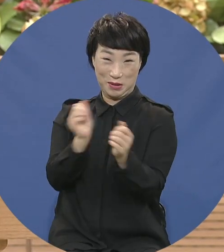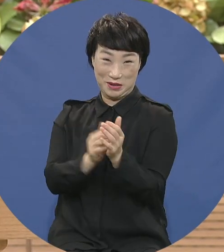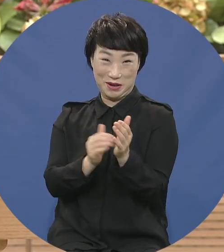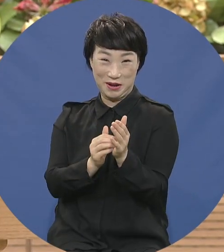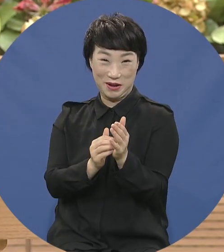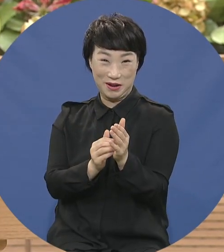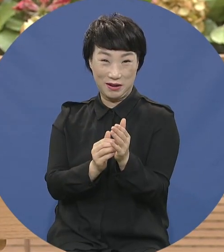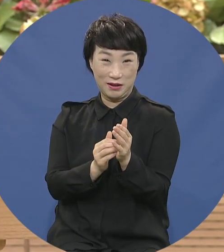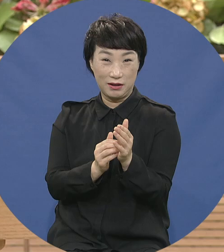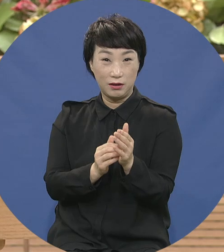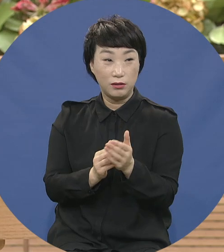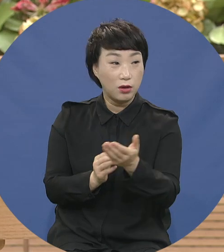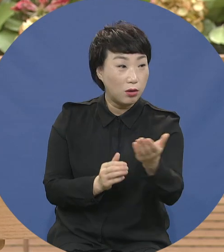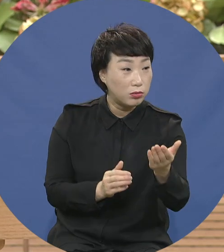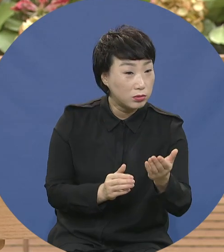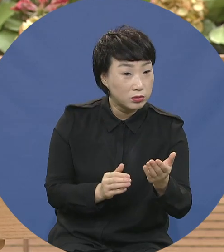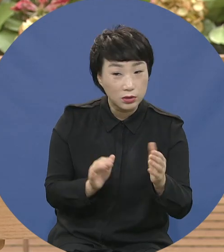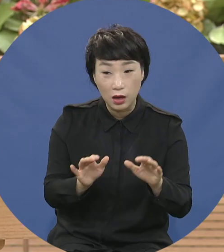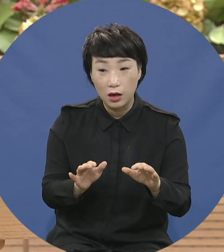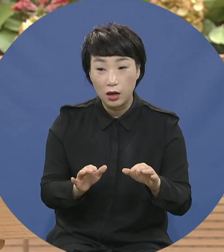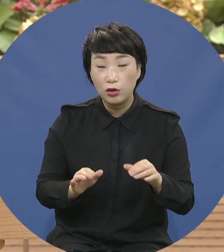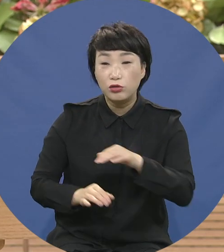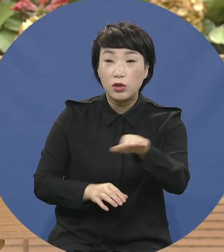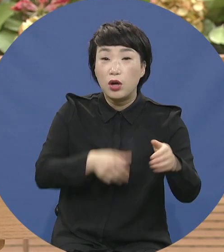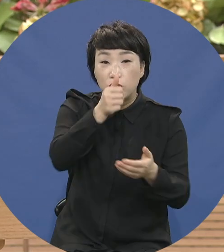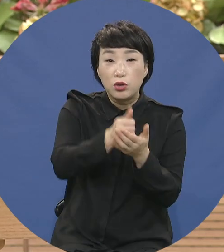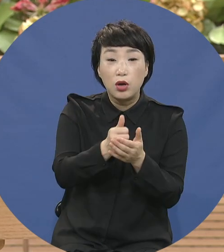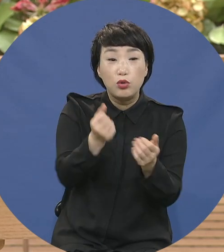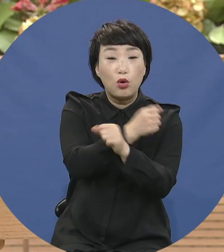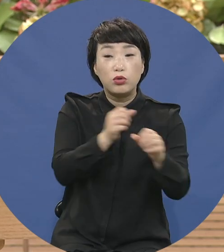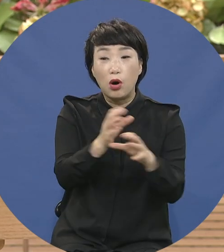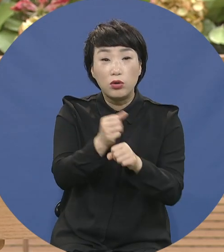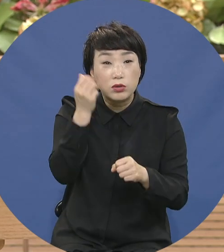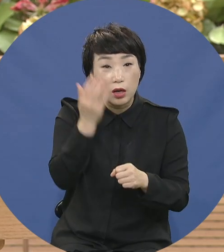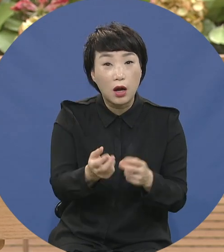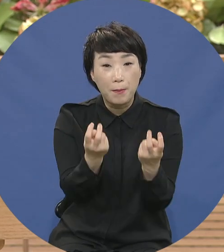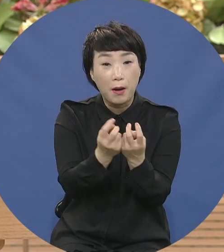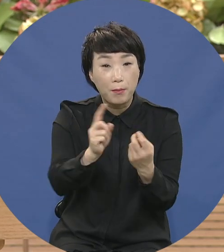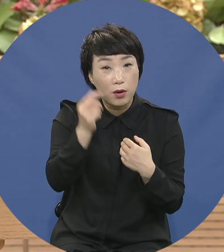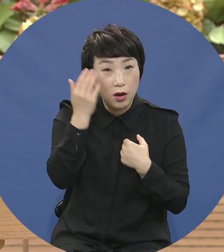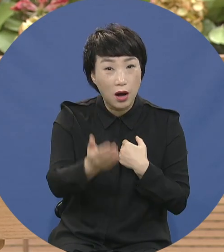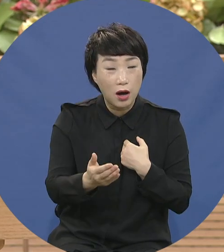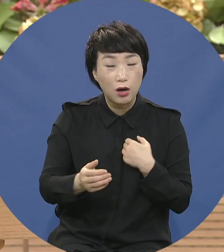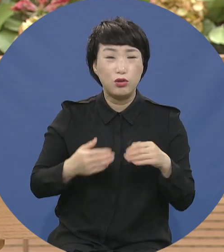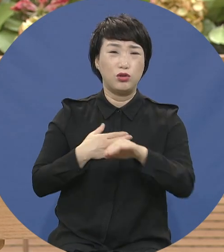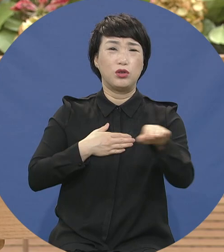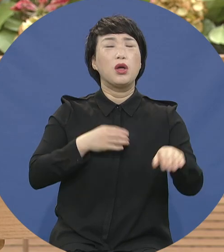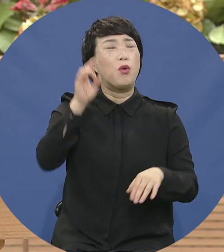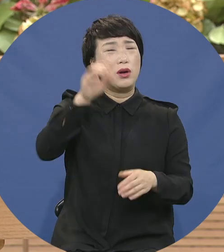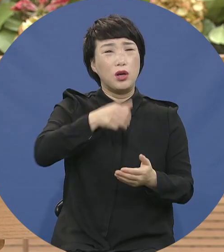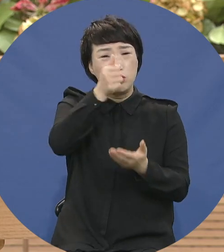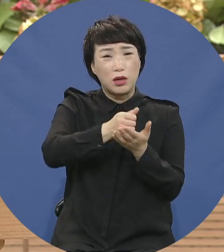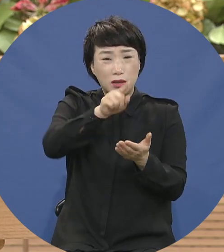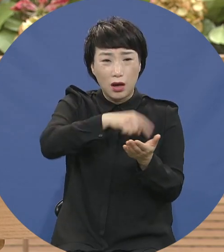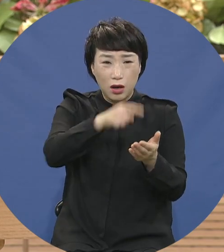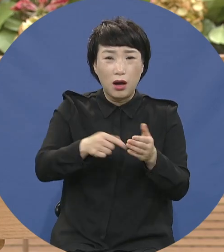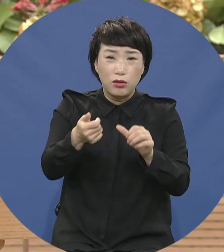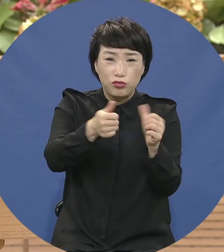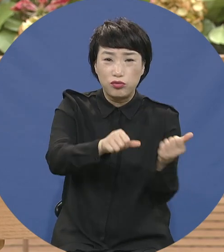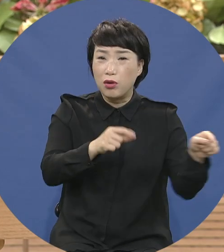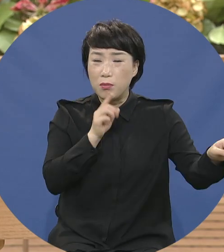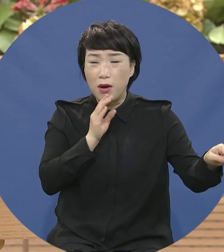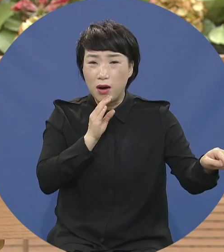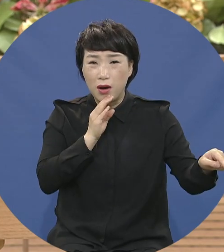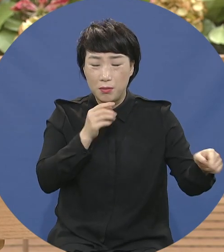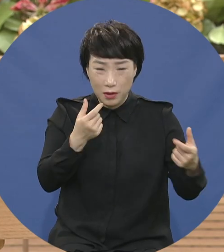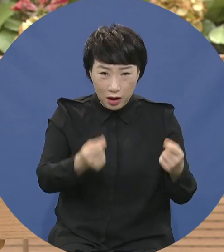용서하셨어. 언제 우리 죄를 어떻게 용서하셨어? 우리는 죄값으로 죽어야 하는데,